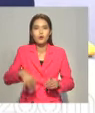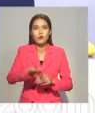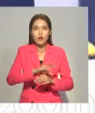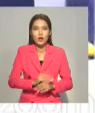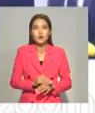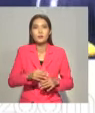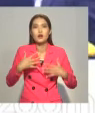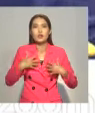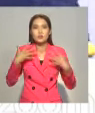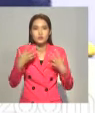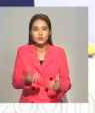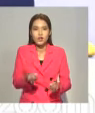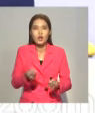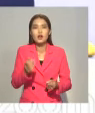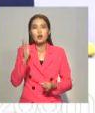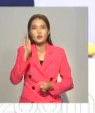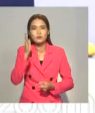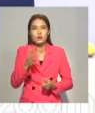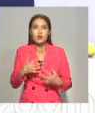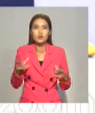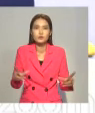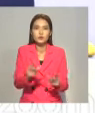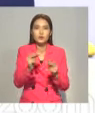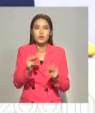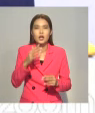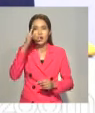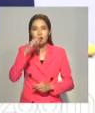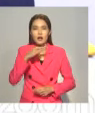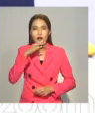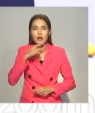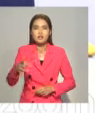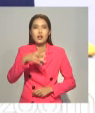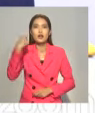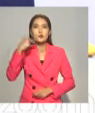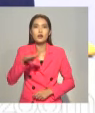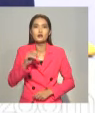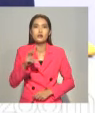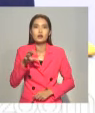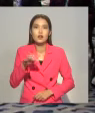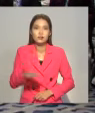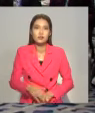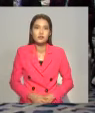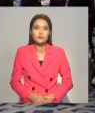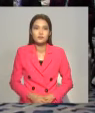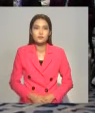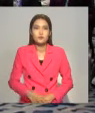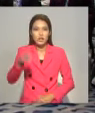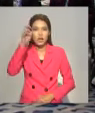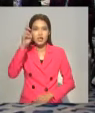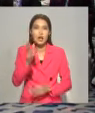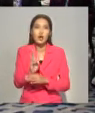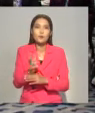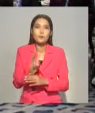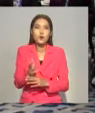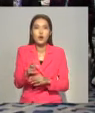зор денсаулық, толағай табыс тілеймін. Қазақстан Республикасы президенті Қасым Жомарт Тоқаев. Елімізде